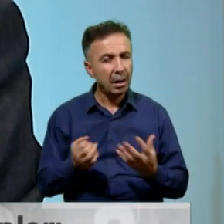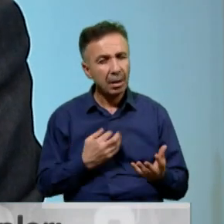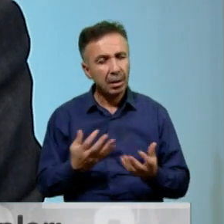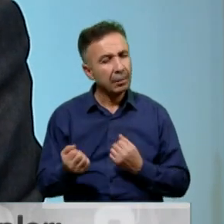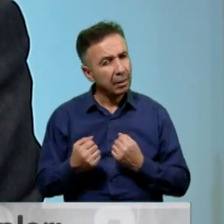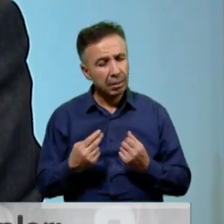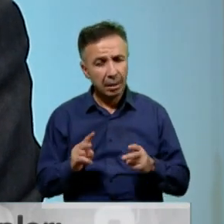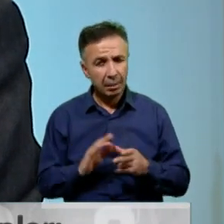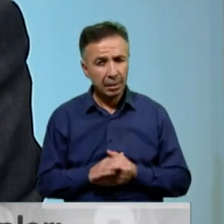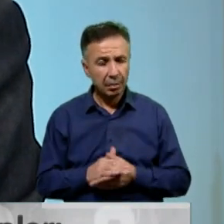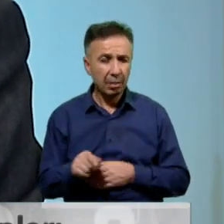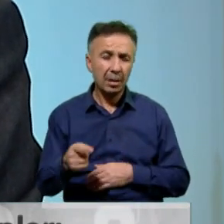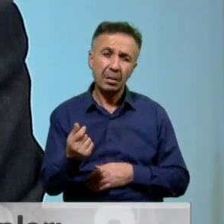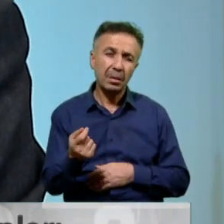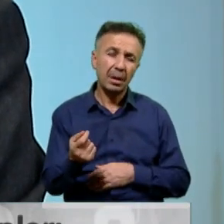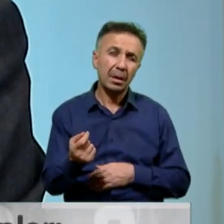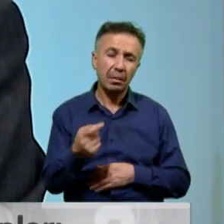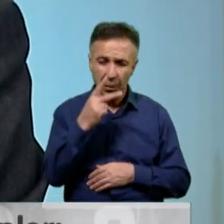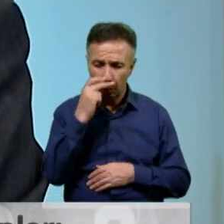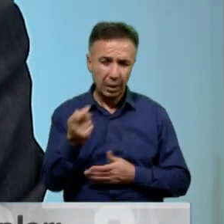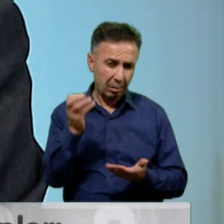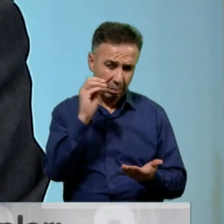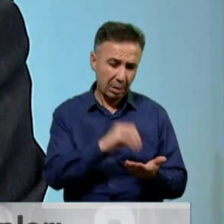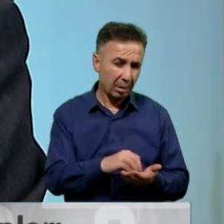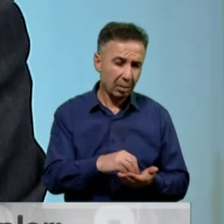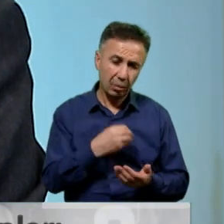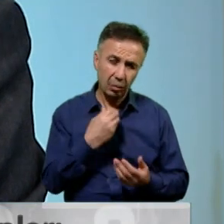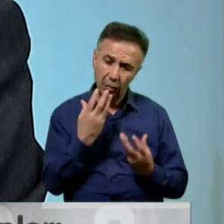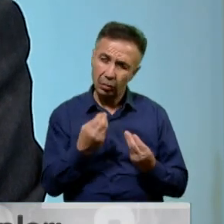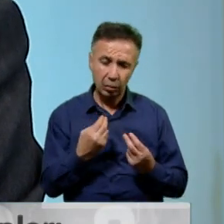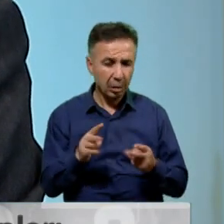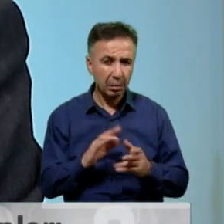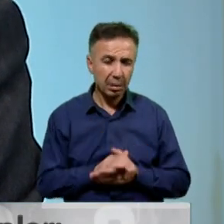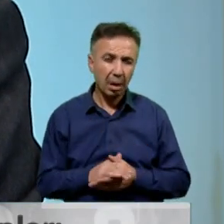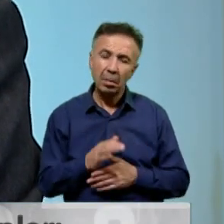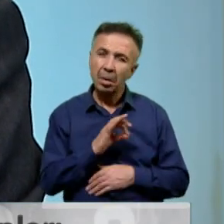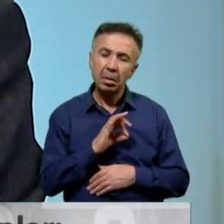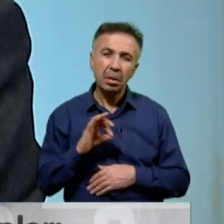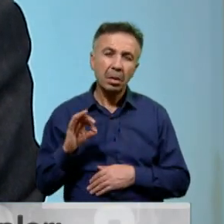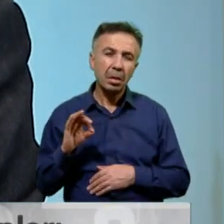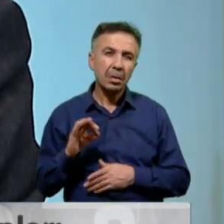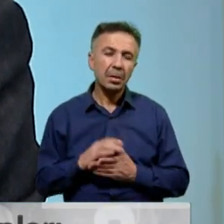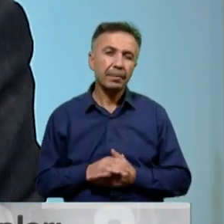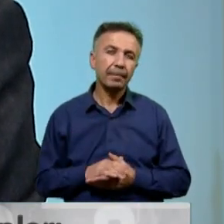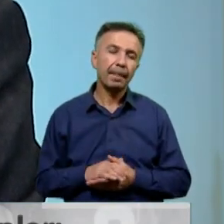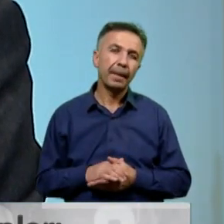yapın. Onlar size bir şeyler ödüyorsa onu da kullanabilirsiniz. Ama hiç kullanmayacağınız,